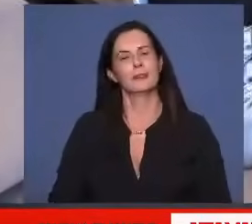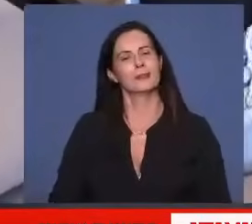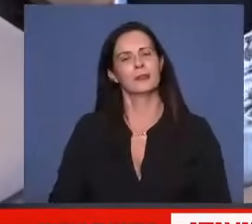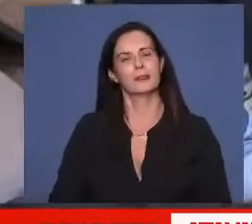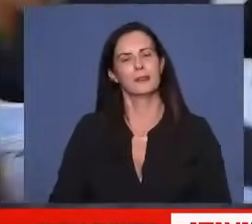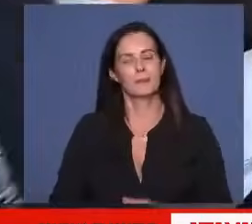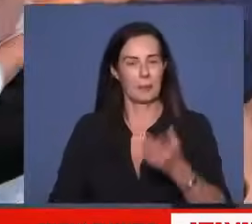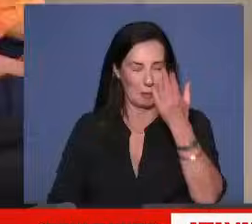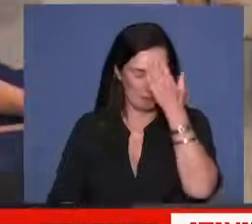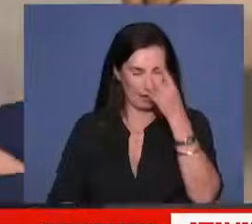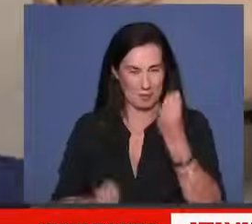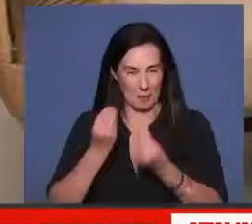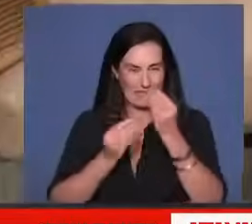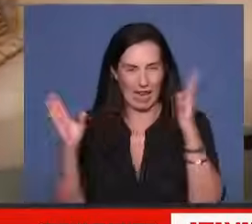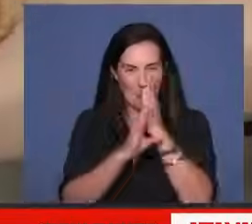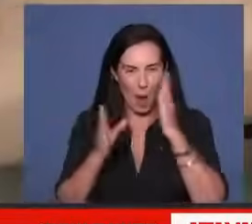מכירים מחבואים?